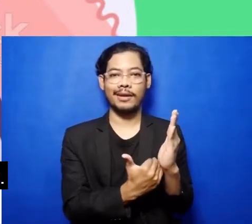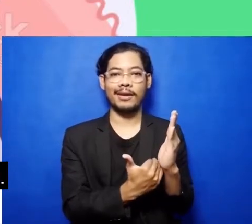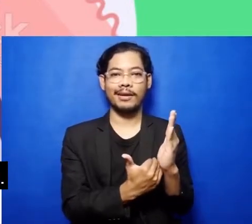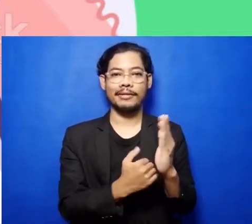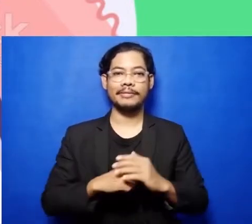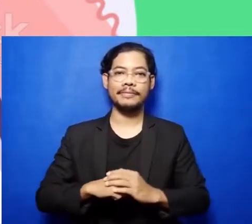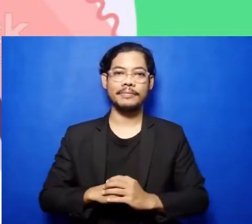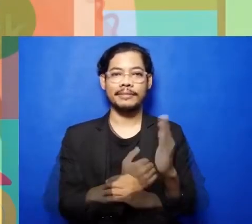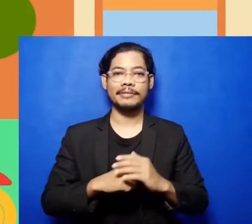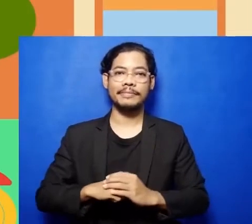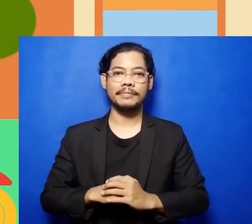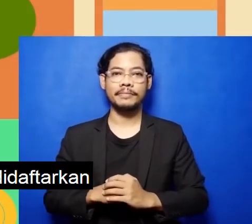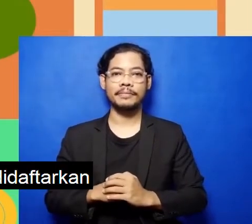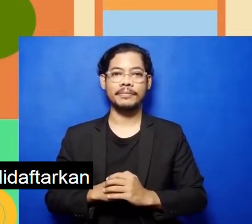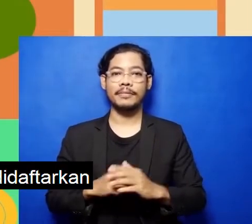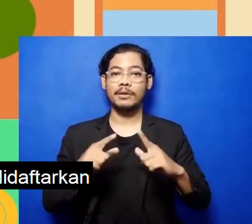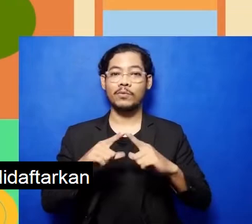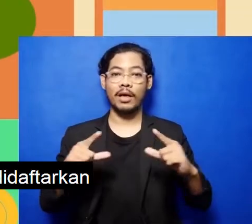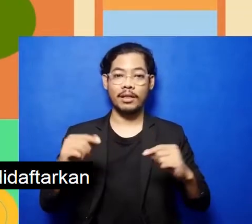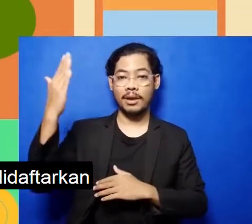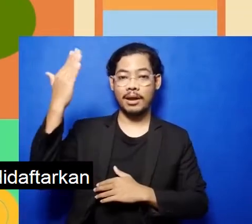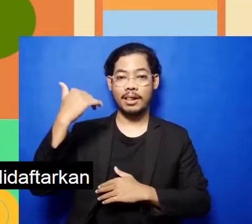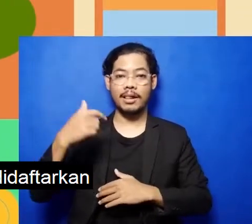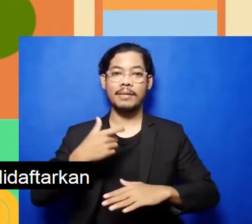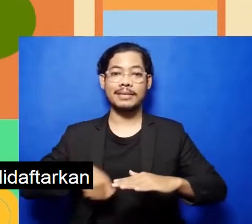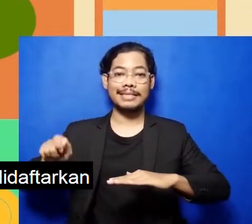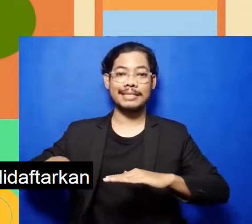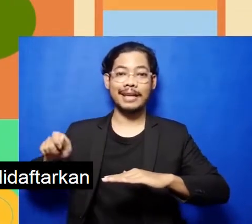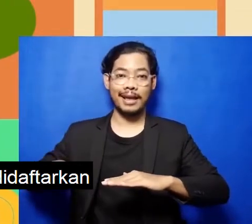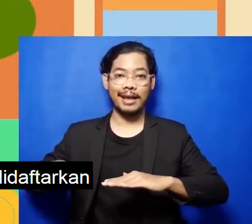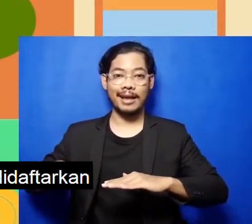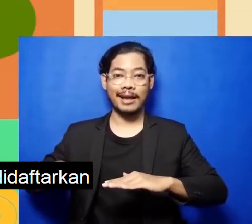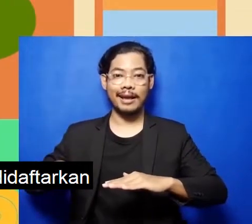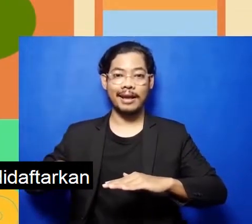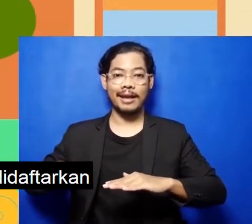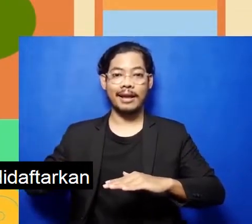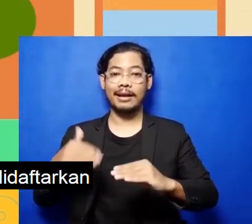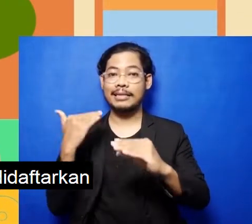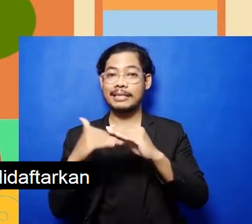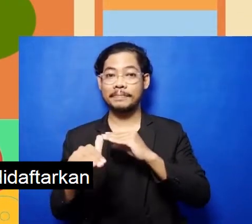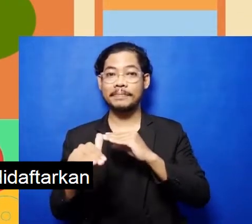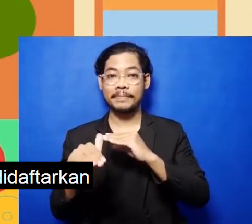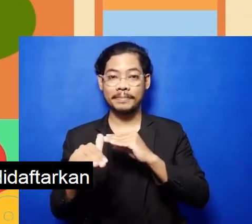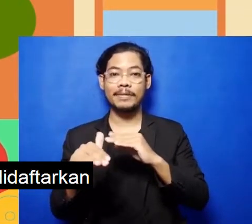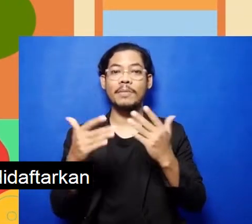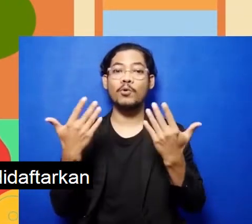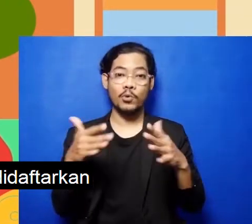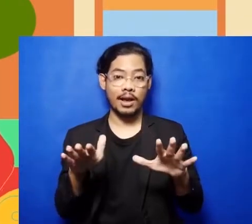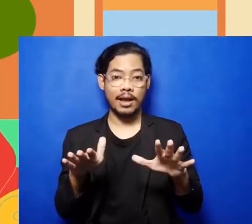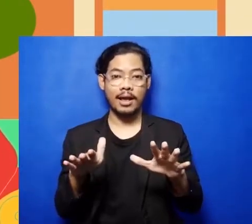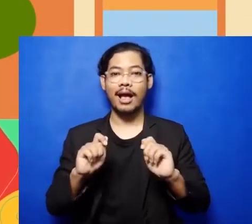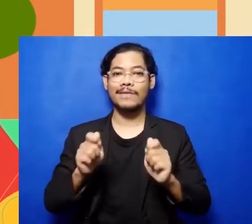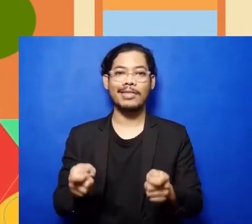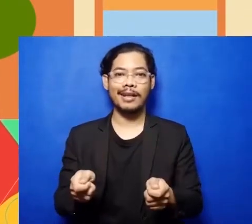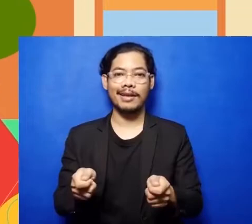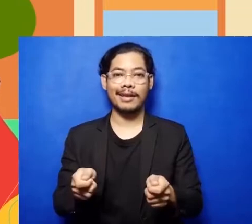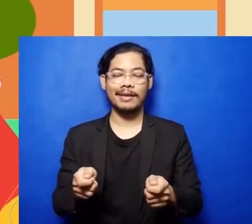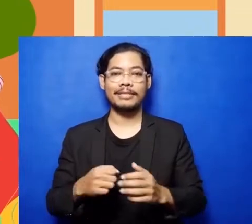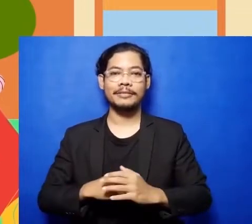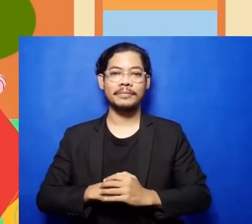seberlaku. Surat panggilan sidang bekal esampeaki lebet email sepon edaftaraki.